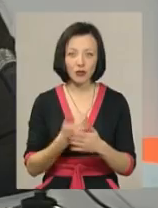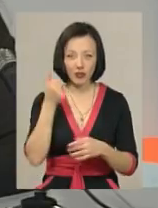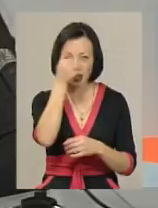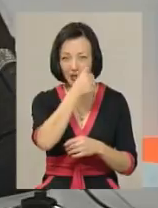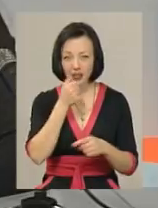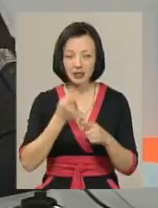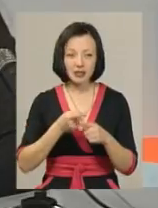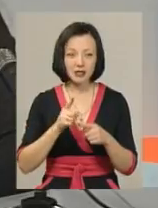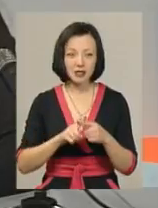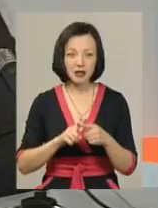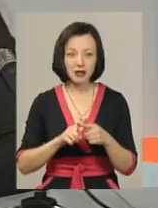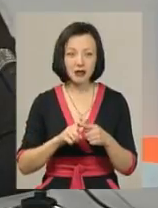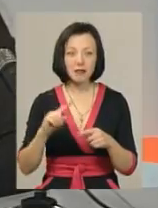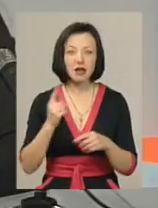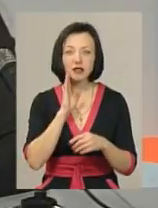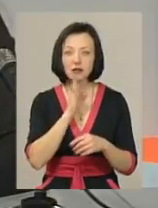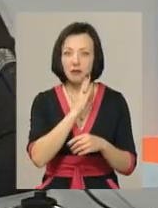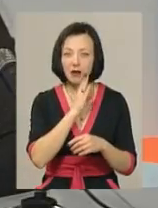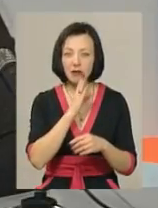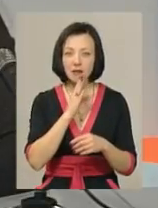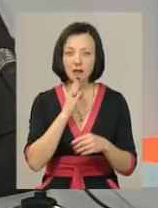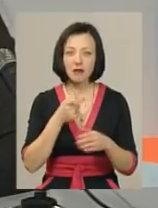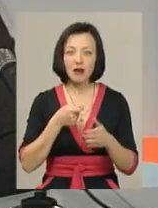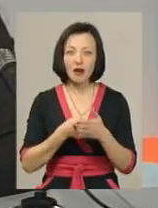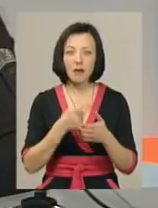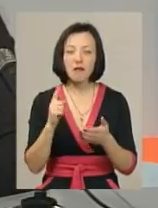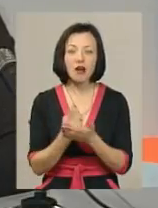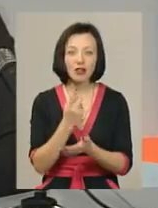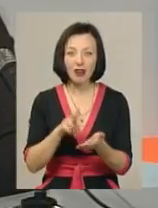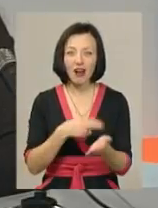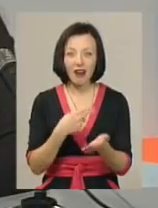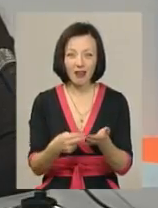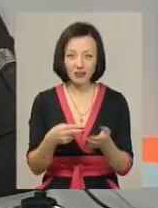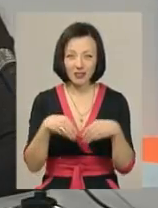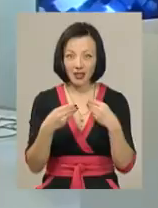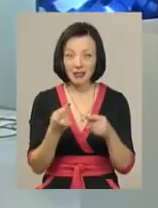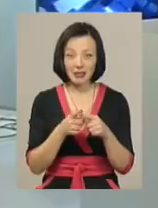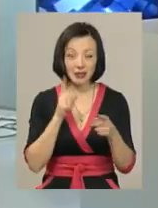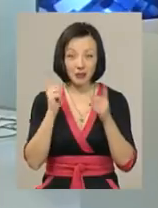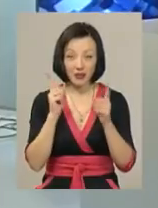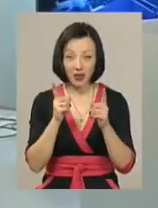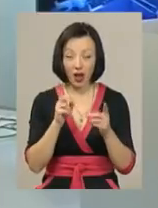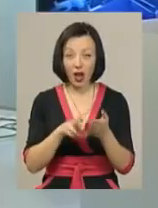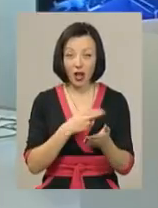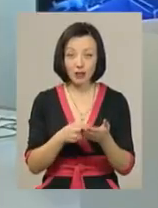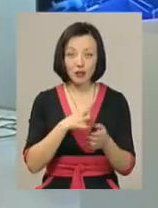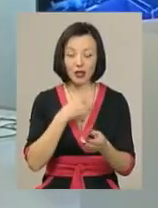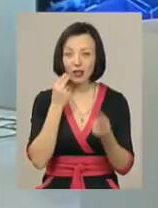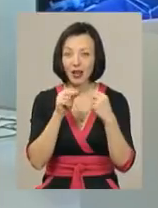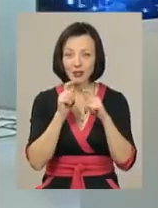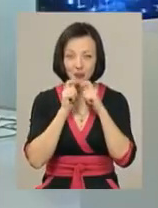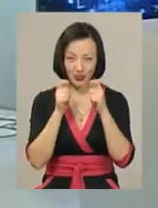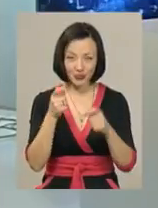і оця вперше мама годувала груддю і вперше йому дали кашу це було щось неймовірне для нього каша була найкращим